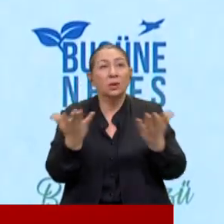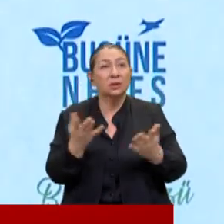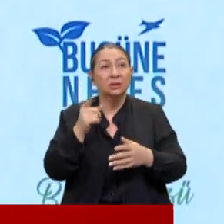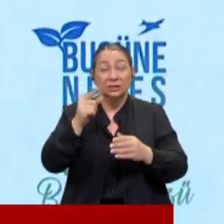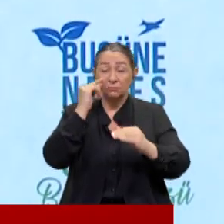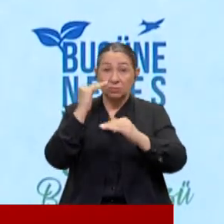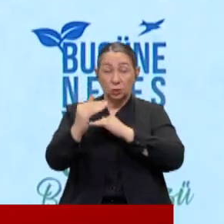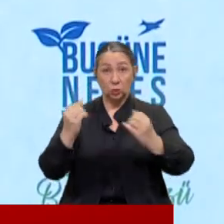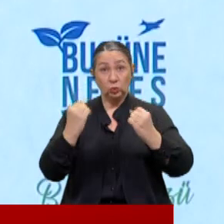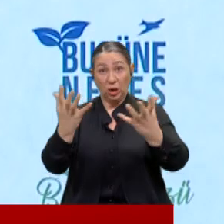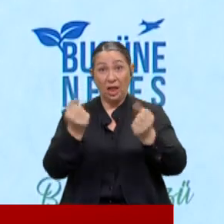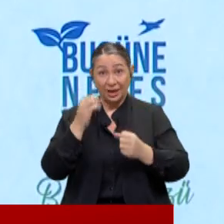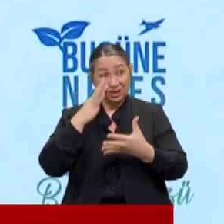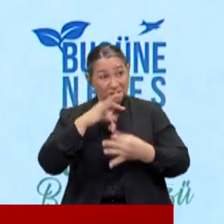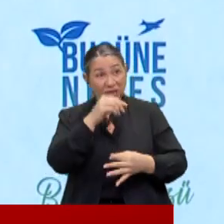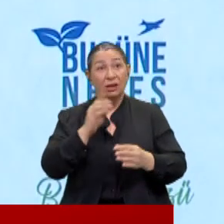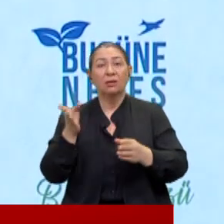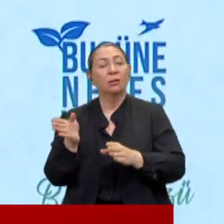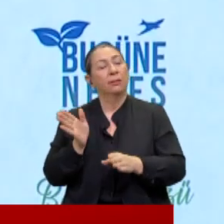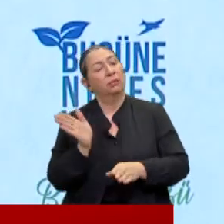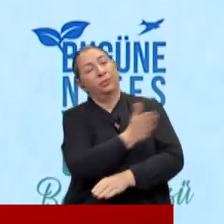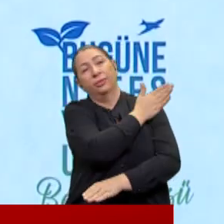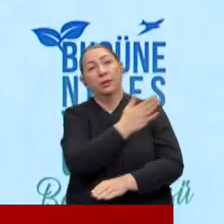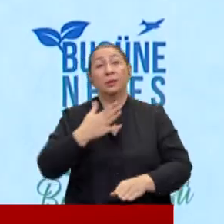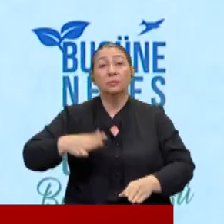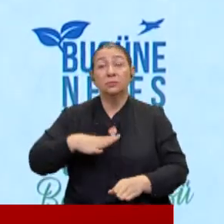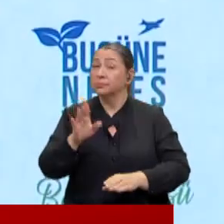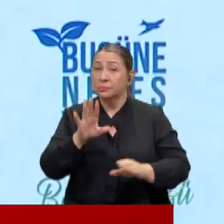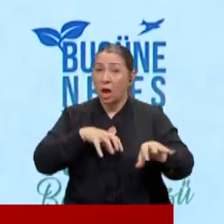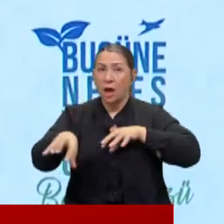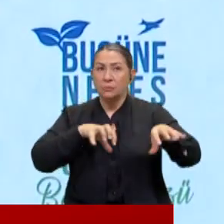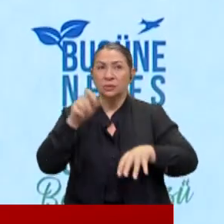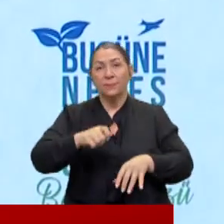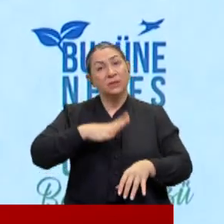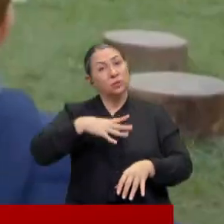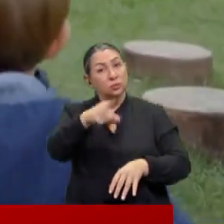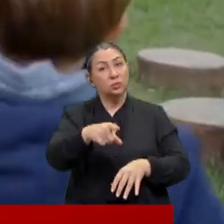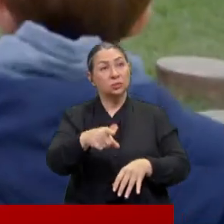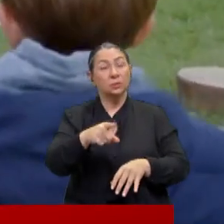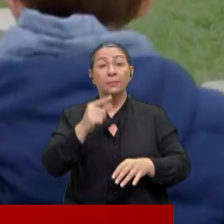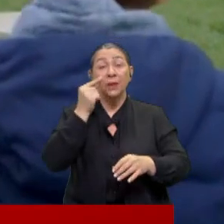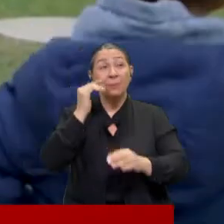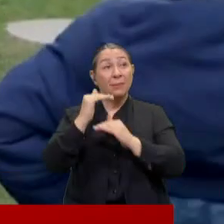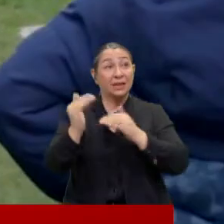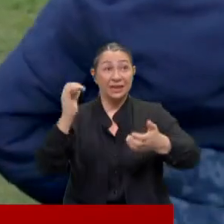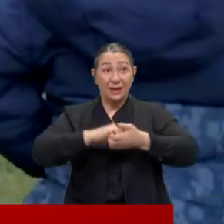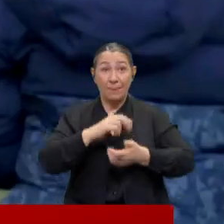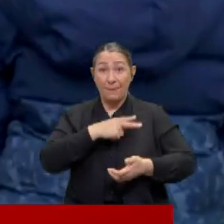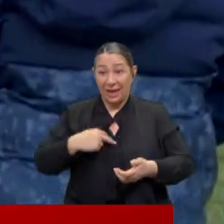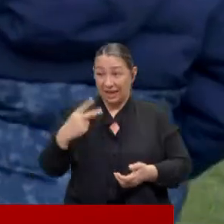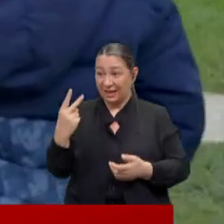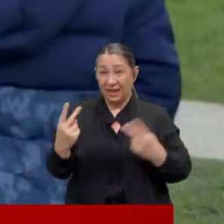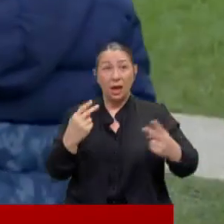değil milletin güç olan kişi devre dışı bırakmak istiyorsunuz ayrımcılık yapmak istiyorsunuz millet ittifakına bağlı